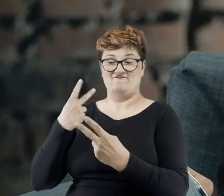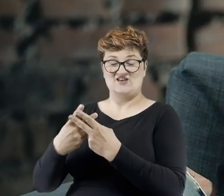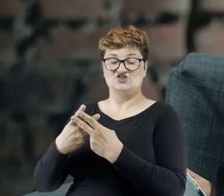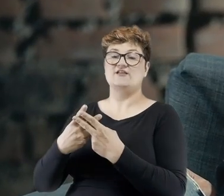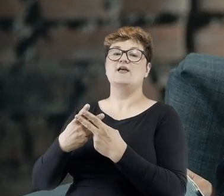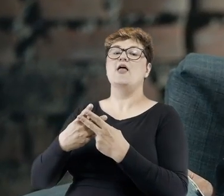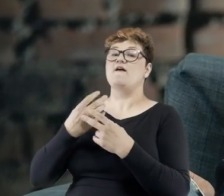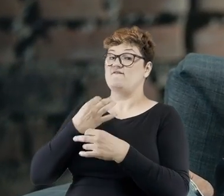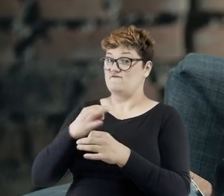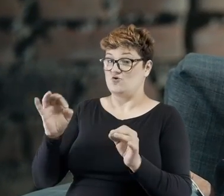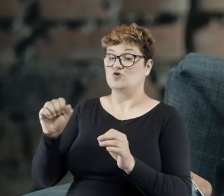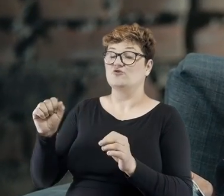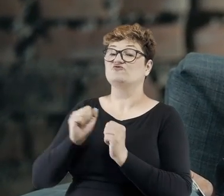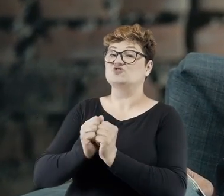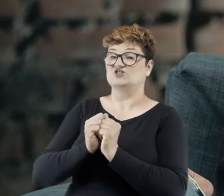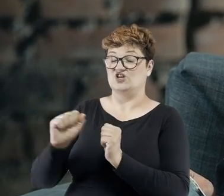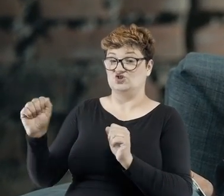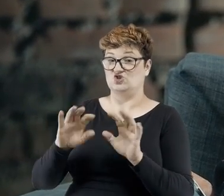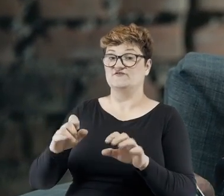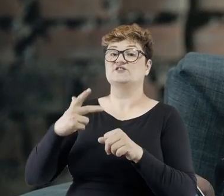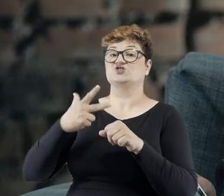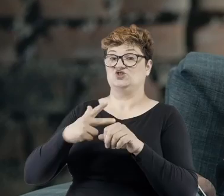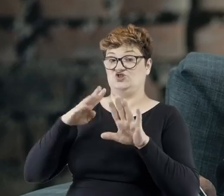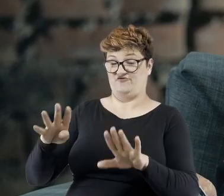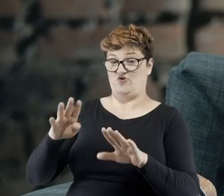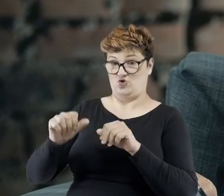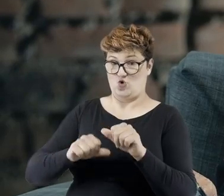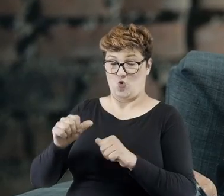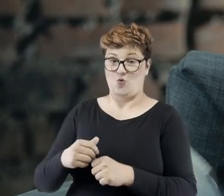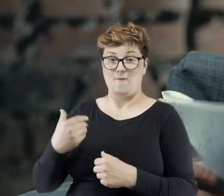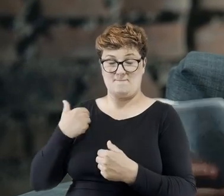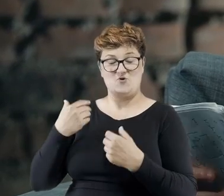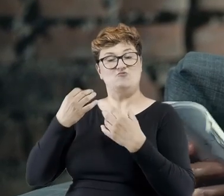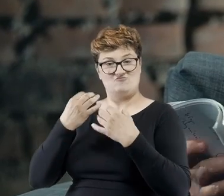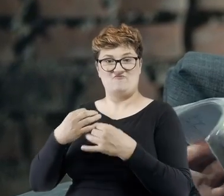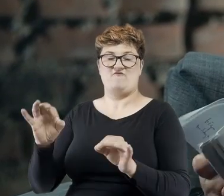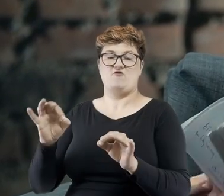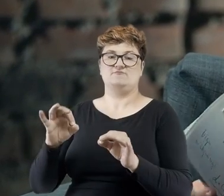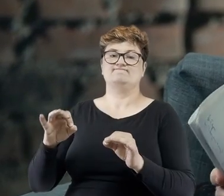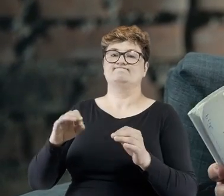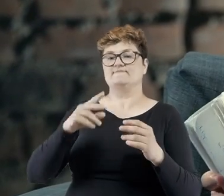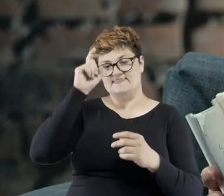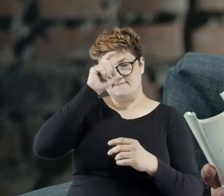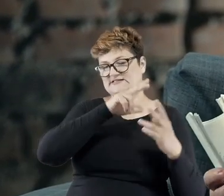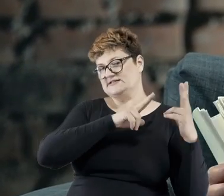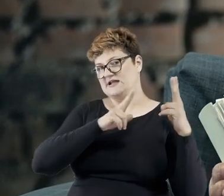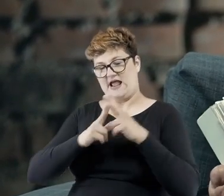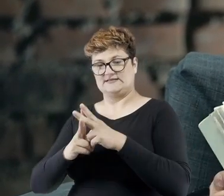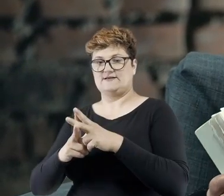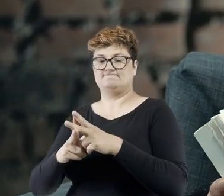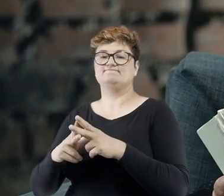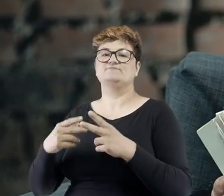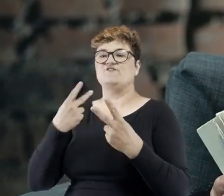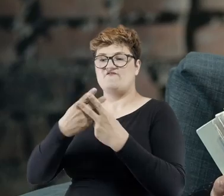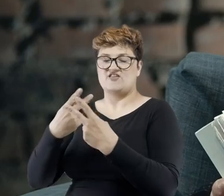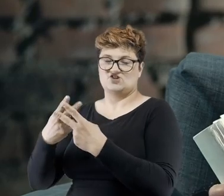opuściła więzienie w wrześniu 1939 roku. Wtedy wypuszczano po inwazji Niemiec,